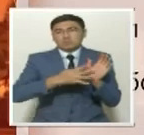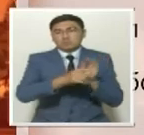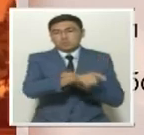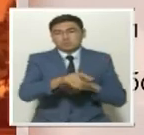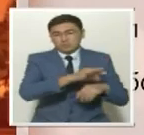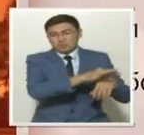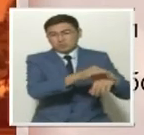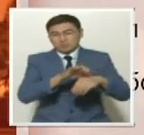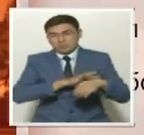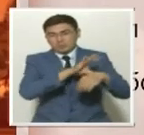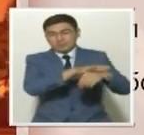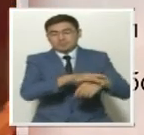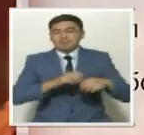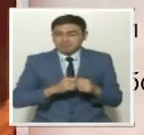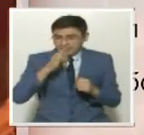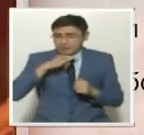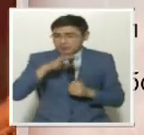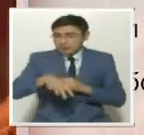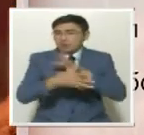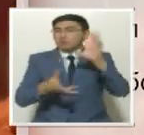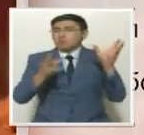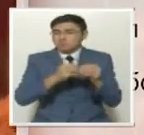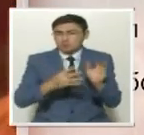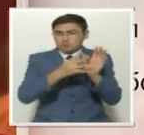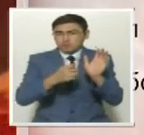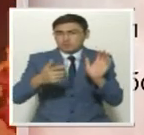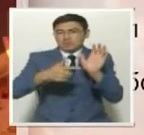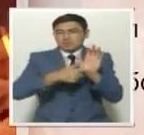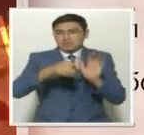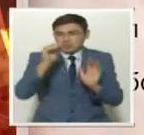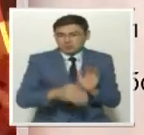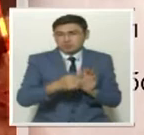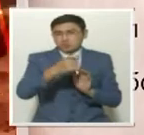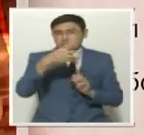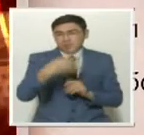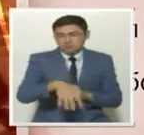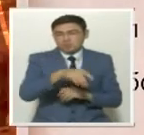анықталған алғашқы күннен бері. Республика бойынша 907140 адам ауырып,